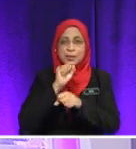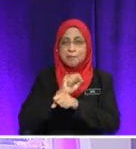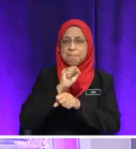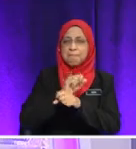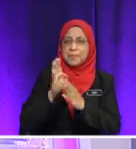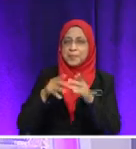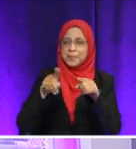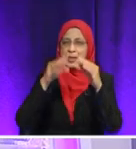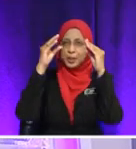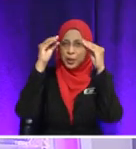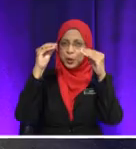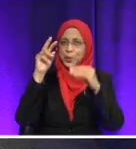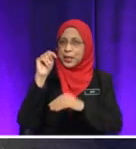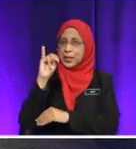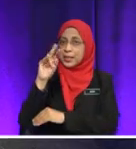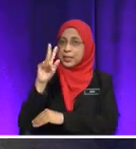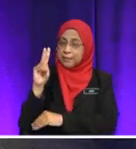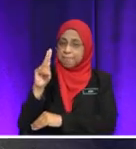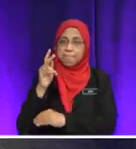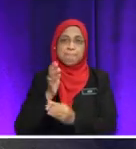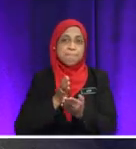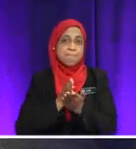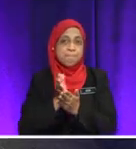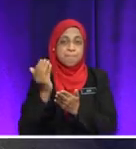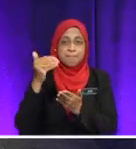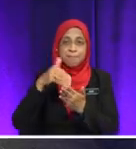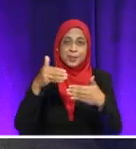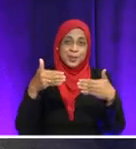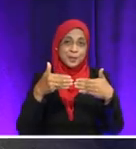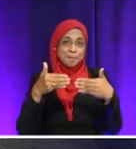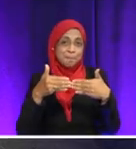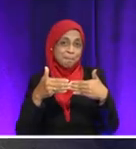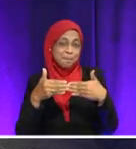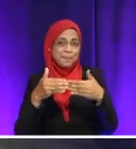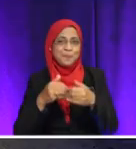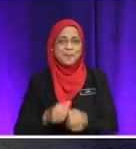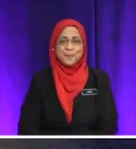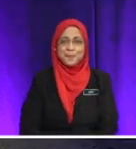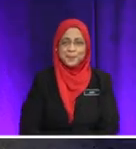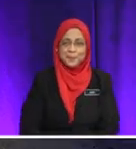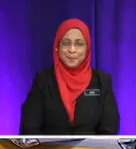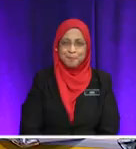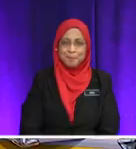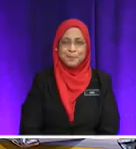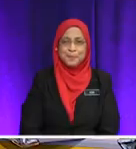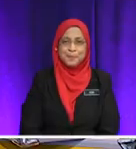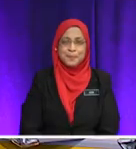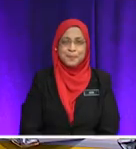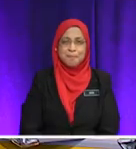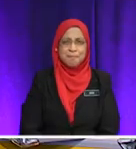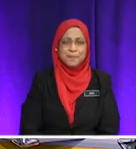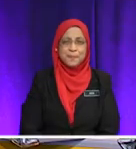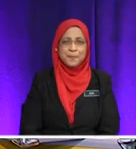cekgunik Apakah kita teruskan dengan sesi pembelajaran hari ini jadi untuk